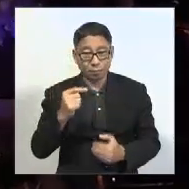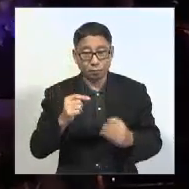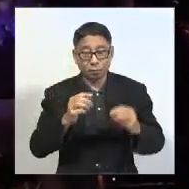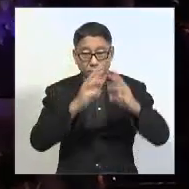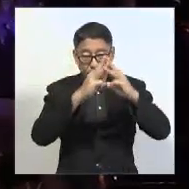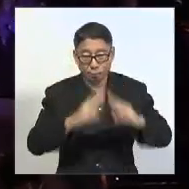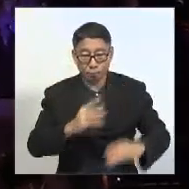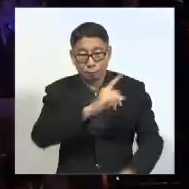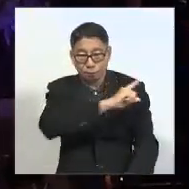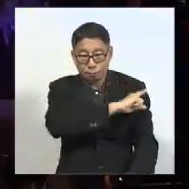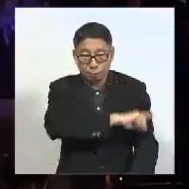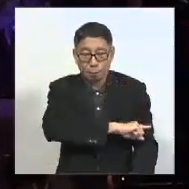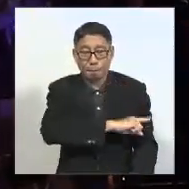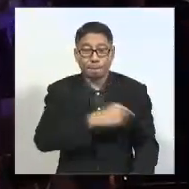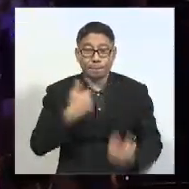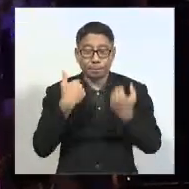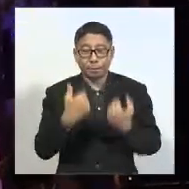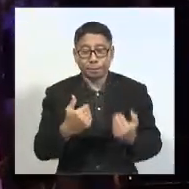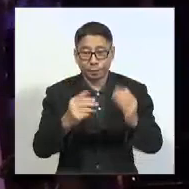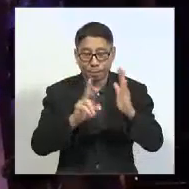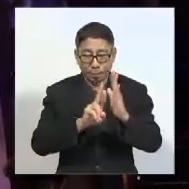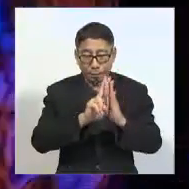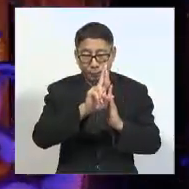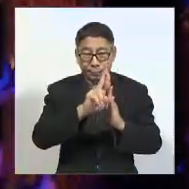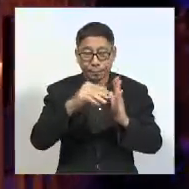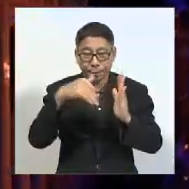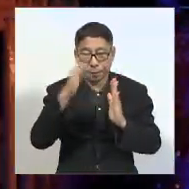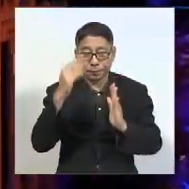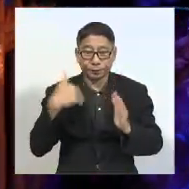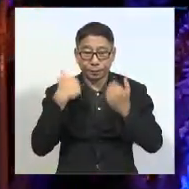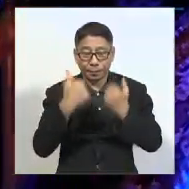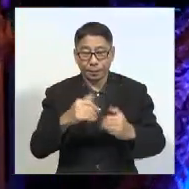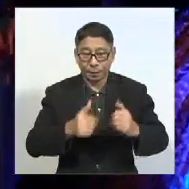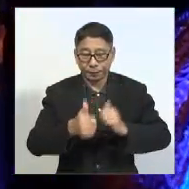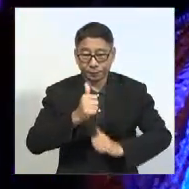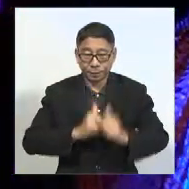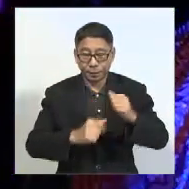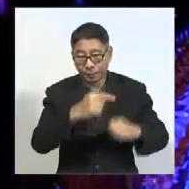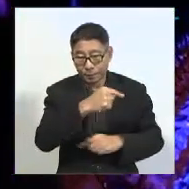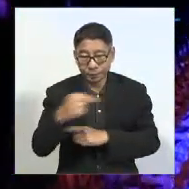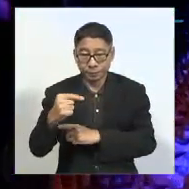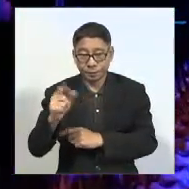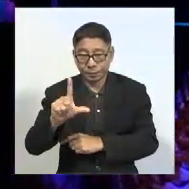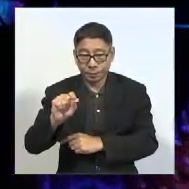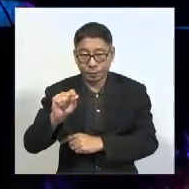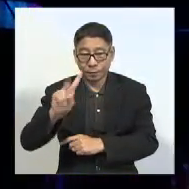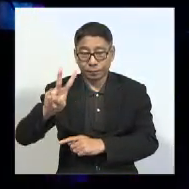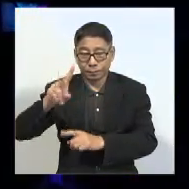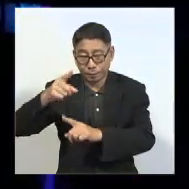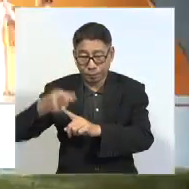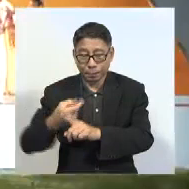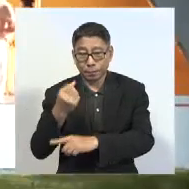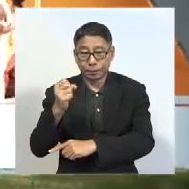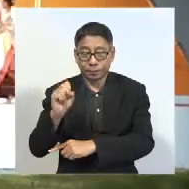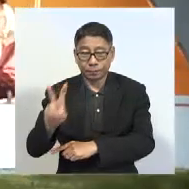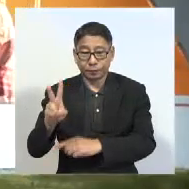ค่ะทั้งนี้ค่ะที่วัดร่องขุน Live Facemีกำหนดจะจัดแสดงไปจนถึงวันที่22ธันวาคมนี้นะ